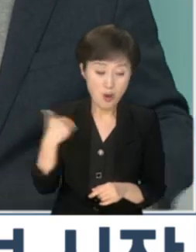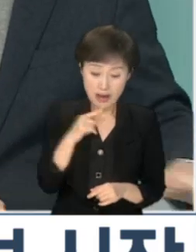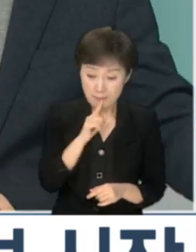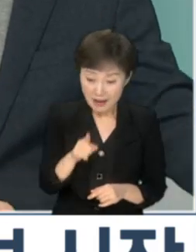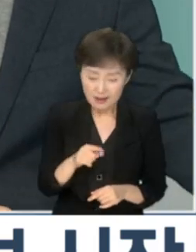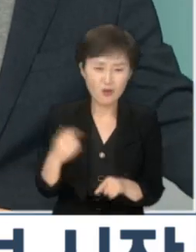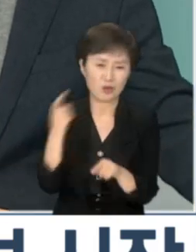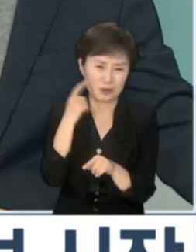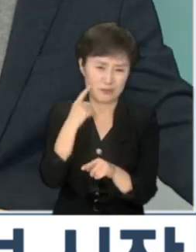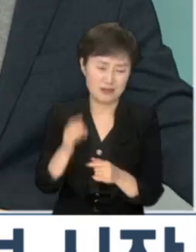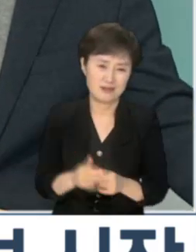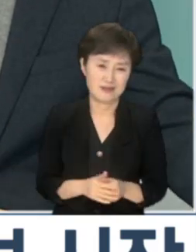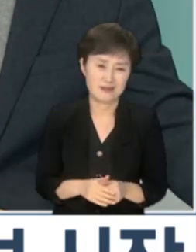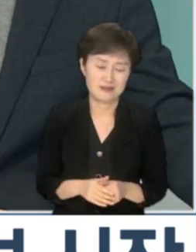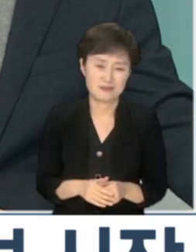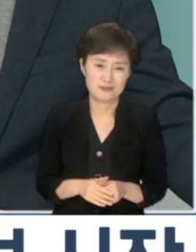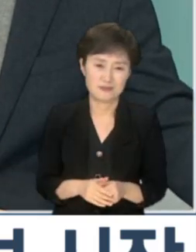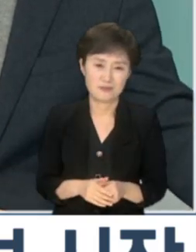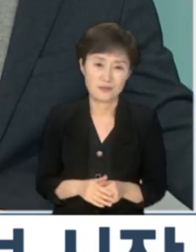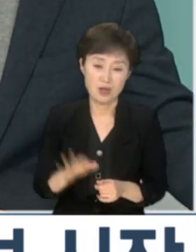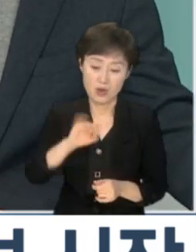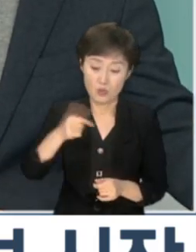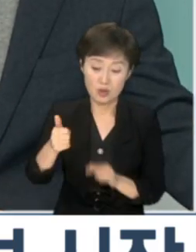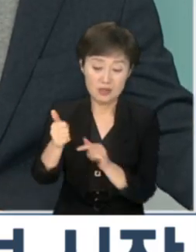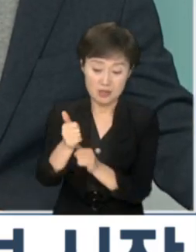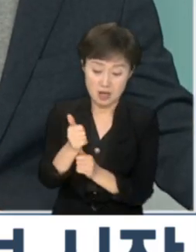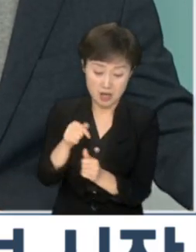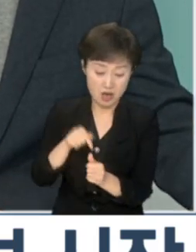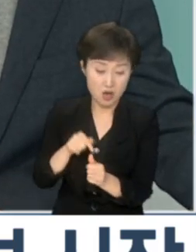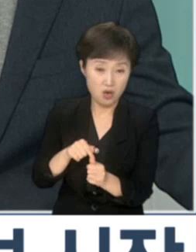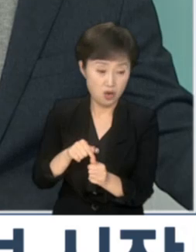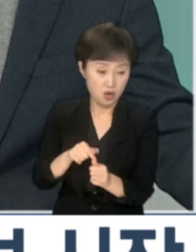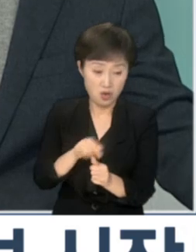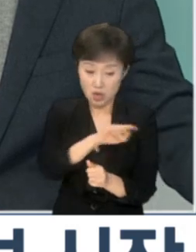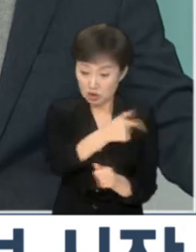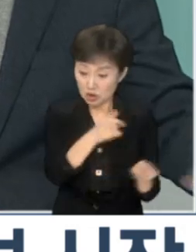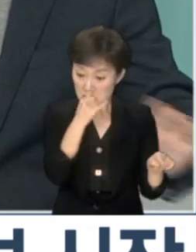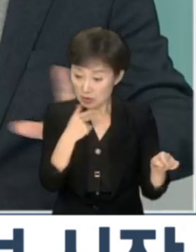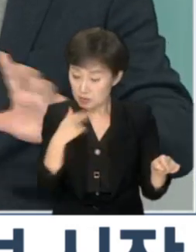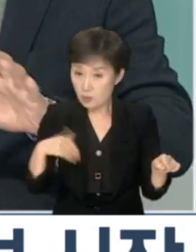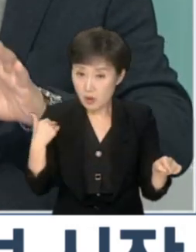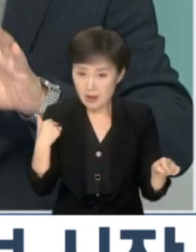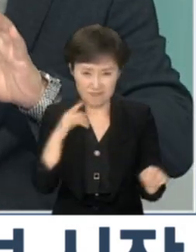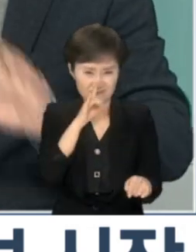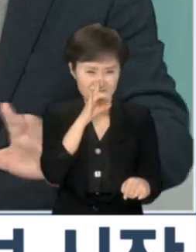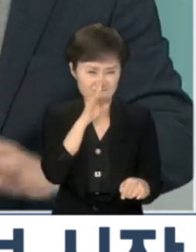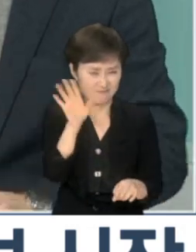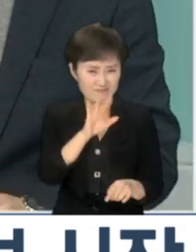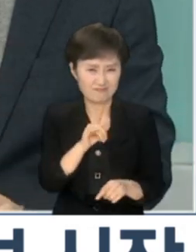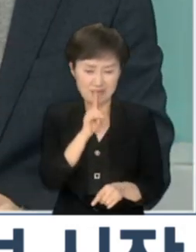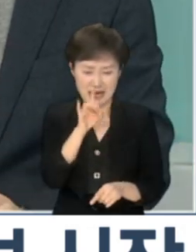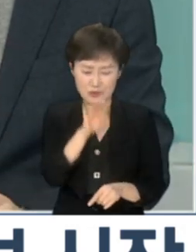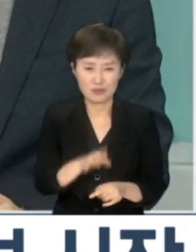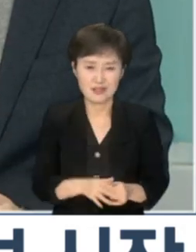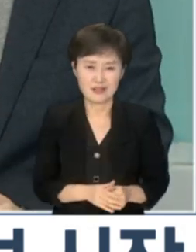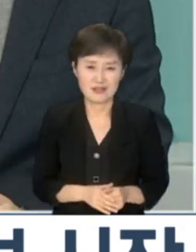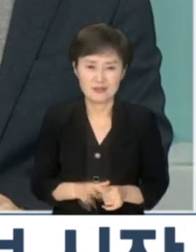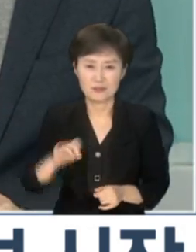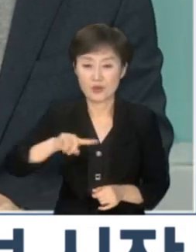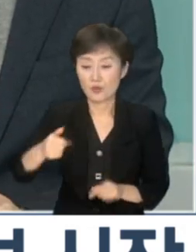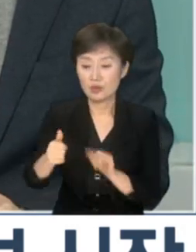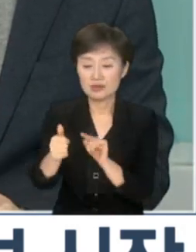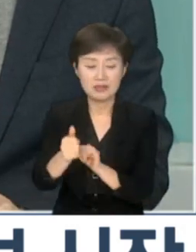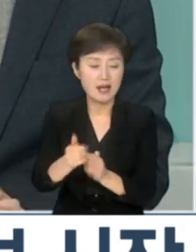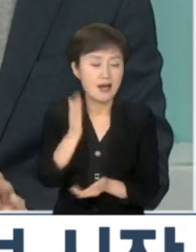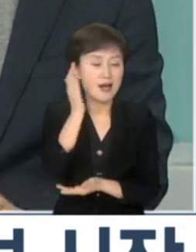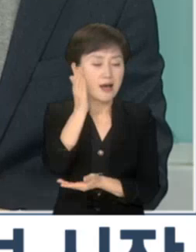하면 그 일정 수행하는 그 뭐 보좌진들은 다 경질해야 됩니다. 그리고 그 저기 원희룡 장관이 40분